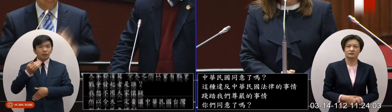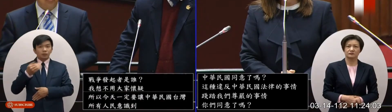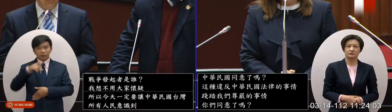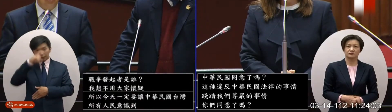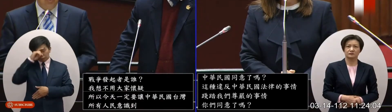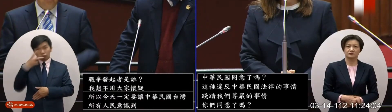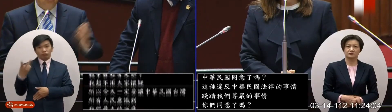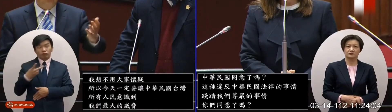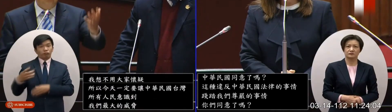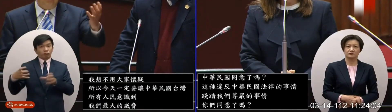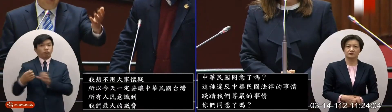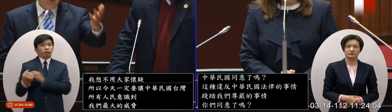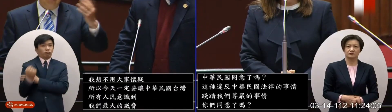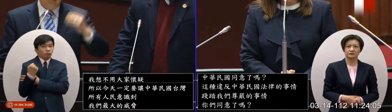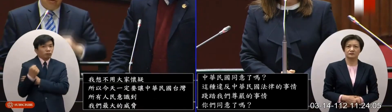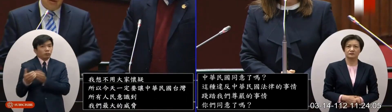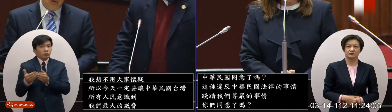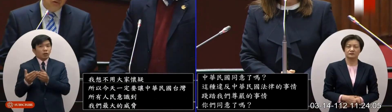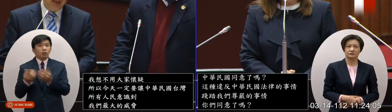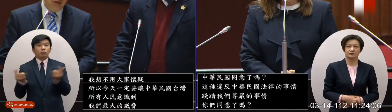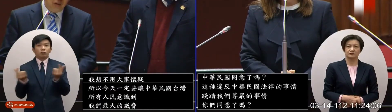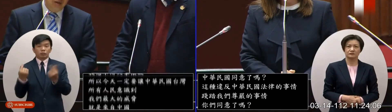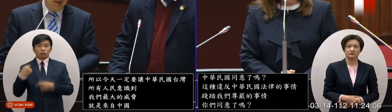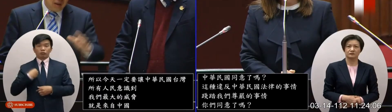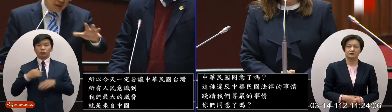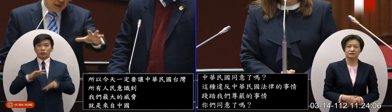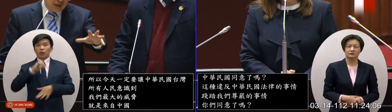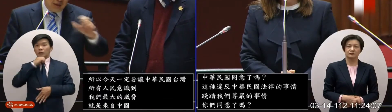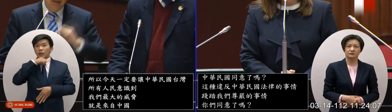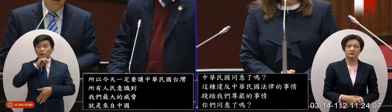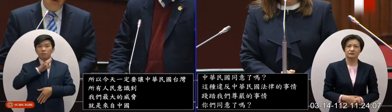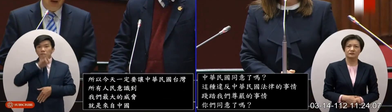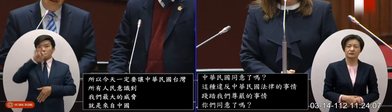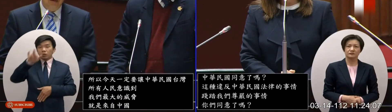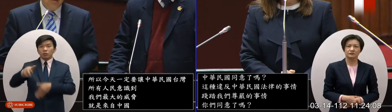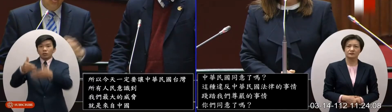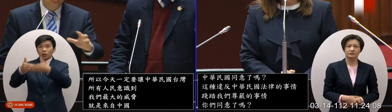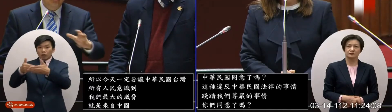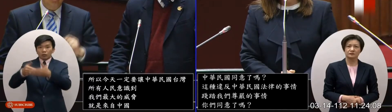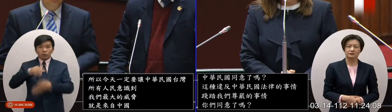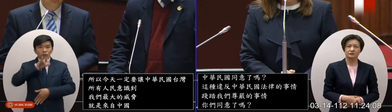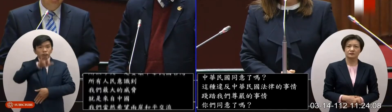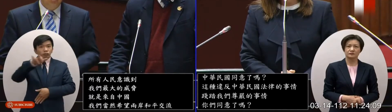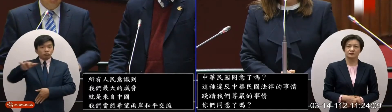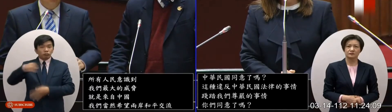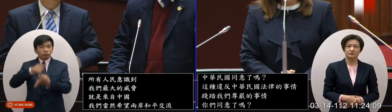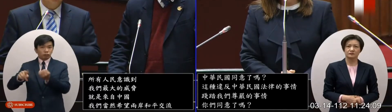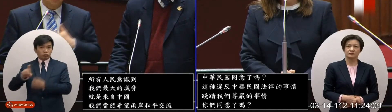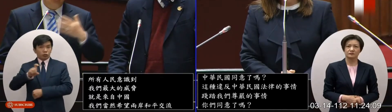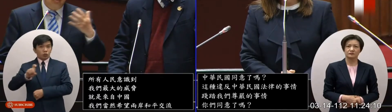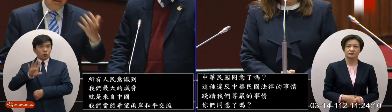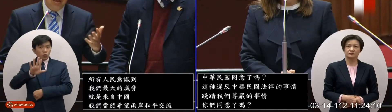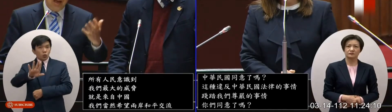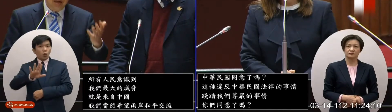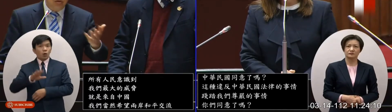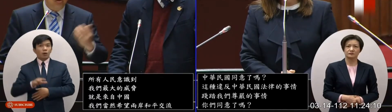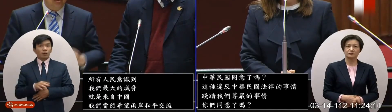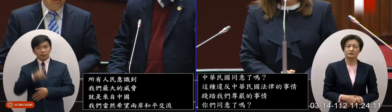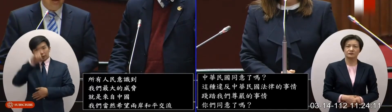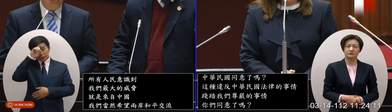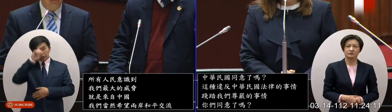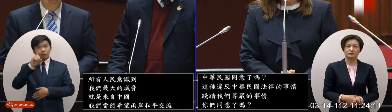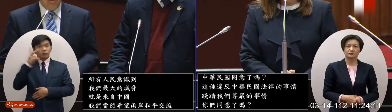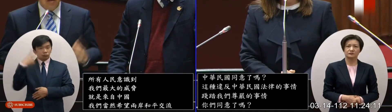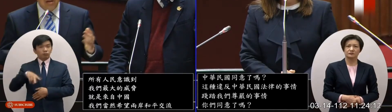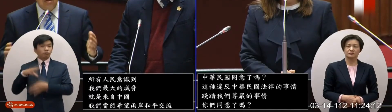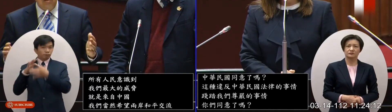方的努力。譬如说我们开放10个通商口，这个口岸最主要的目的也就是要有健康有序的